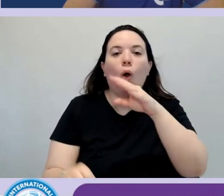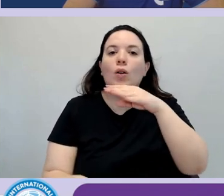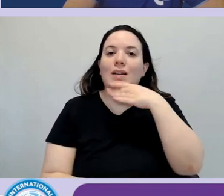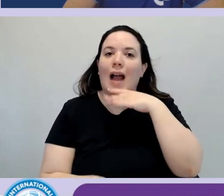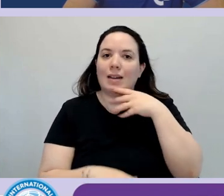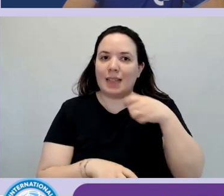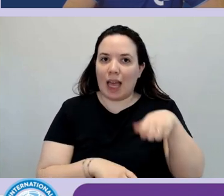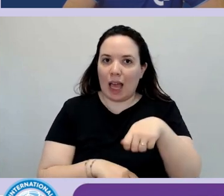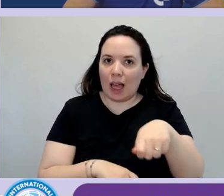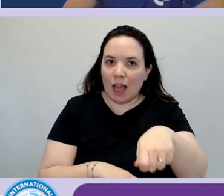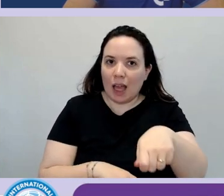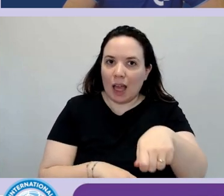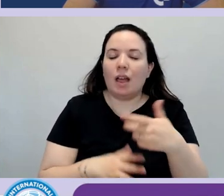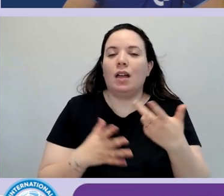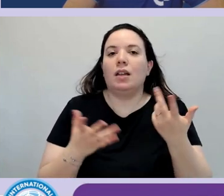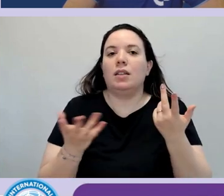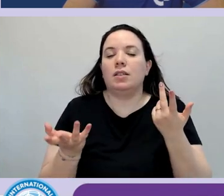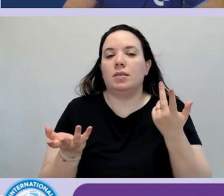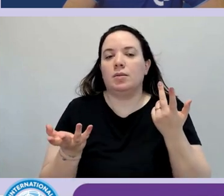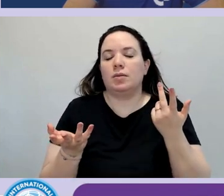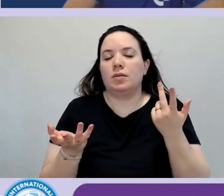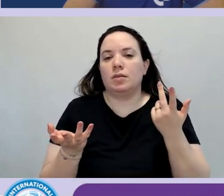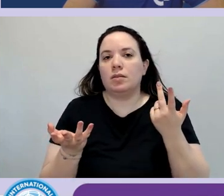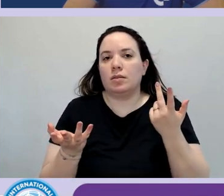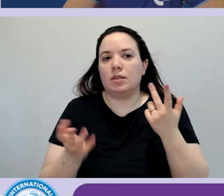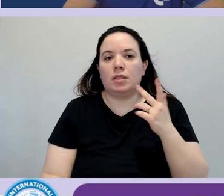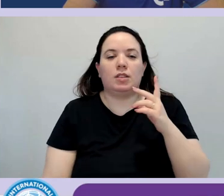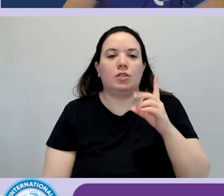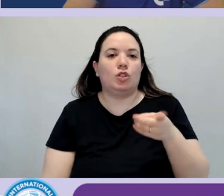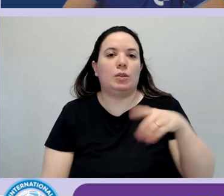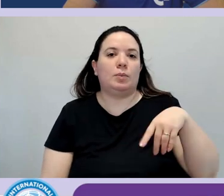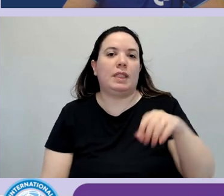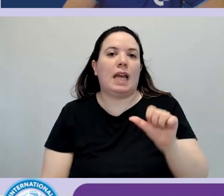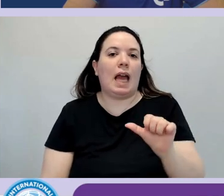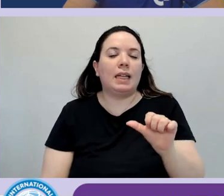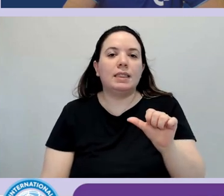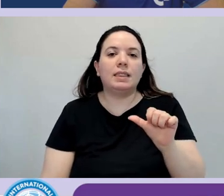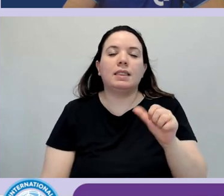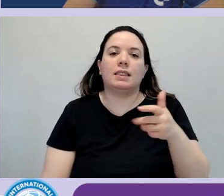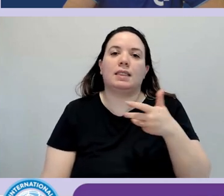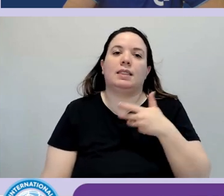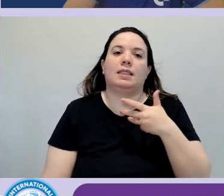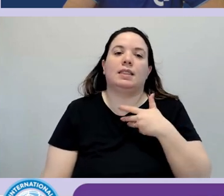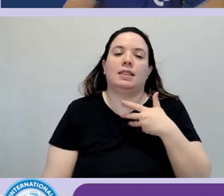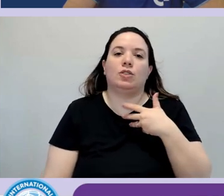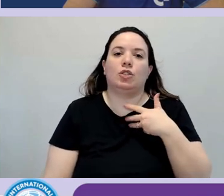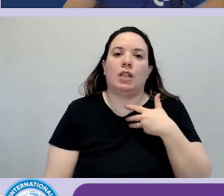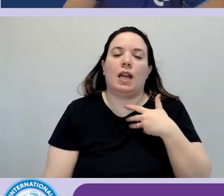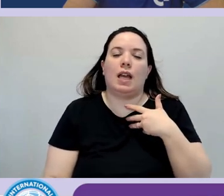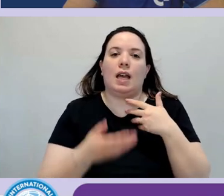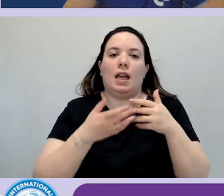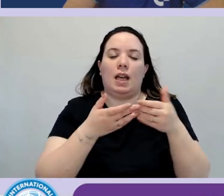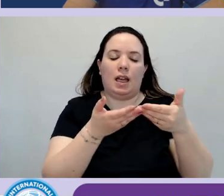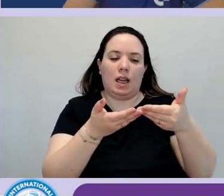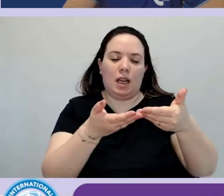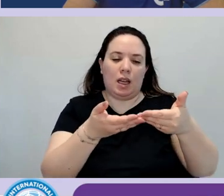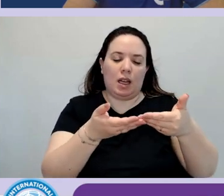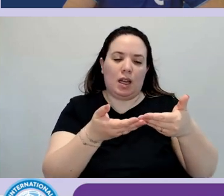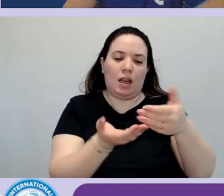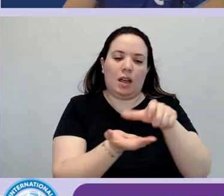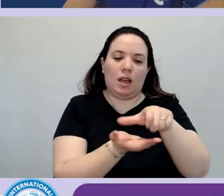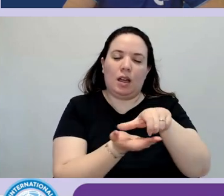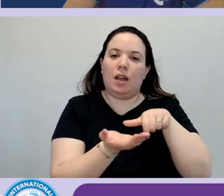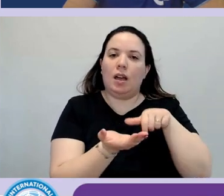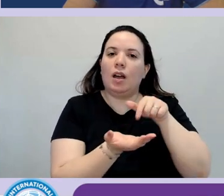guida e il il GPS comunque ha una risoluzione che non